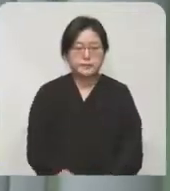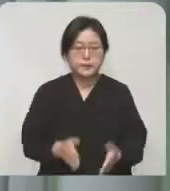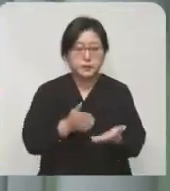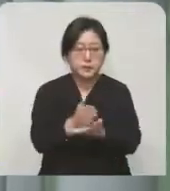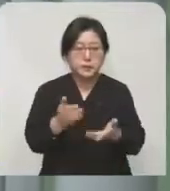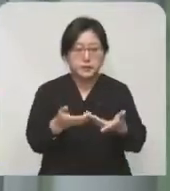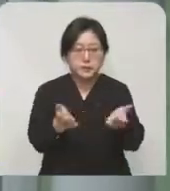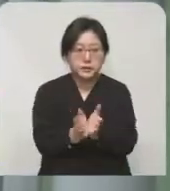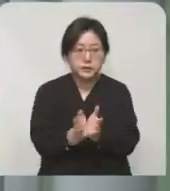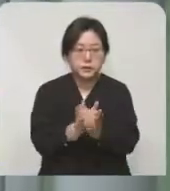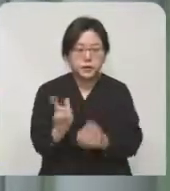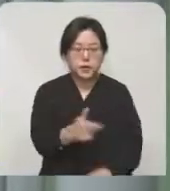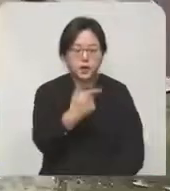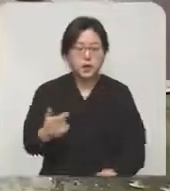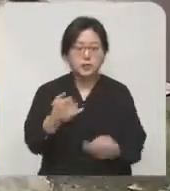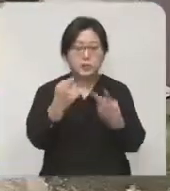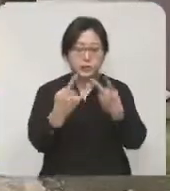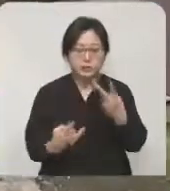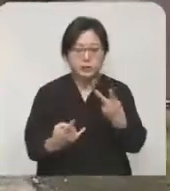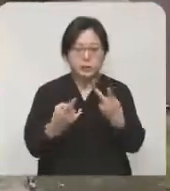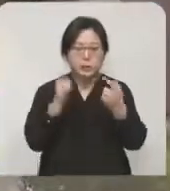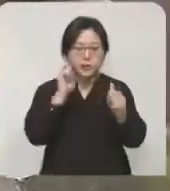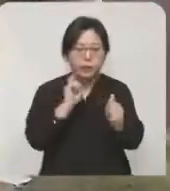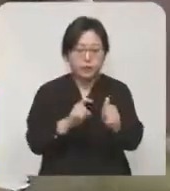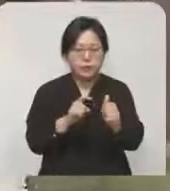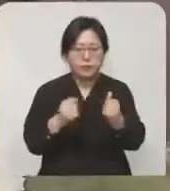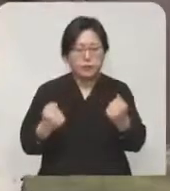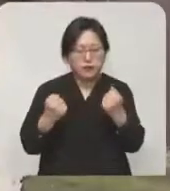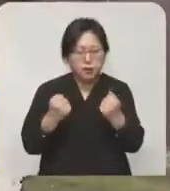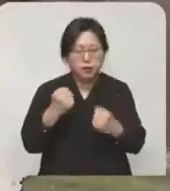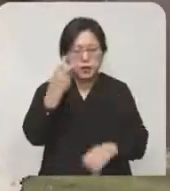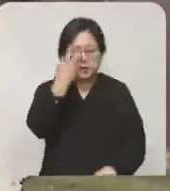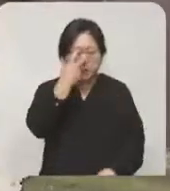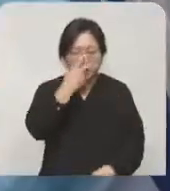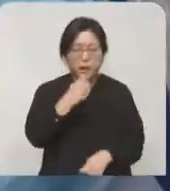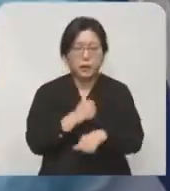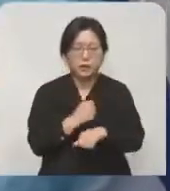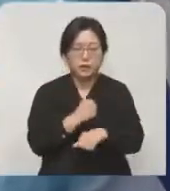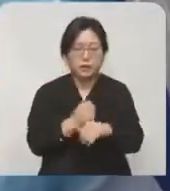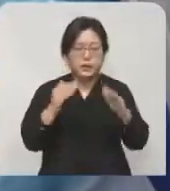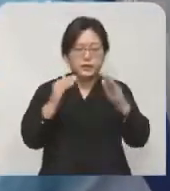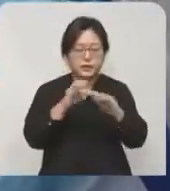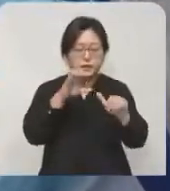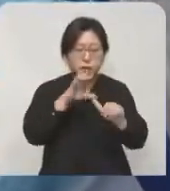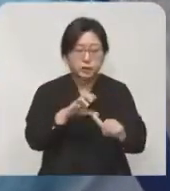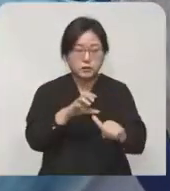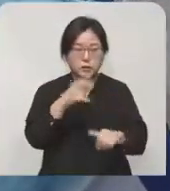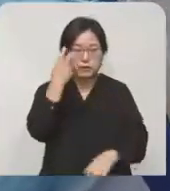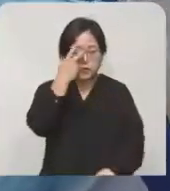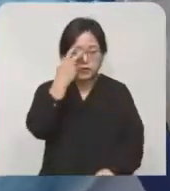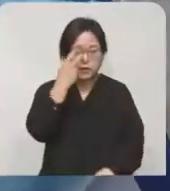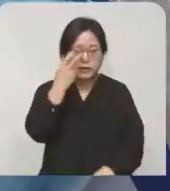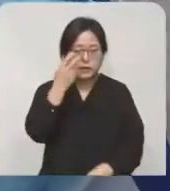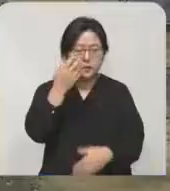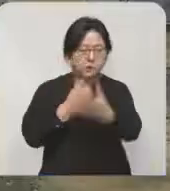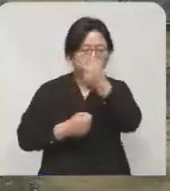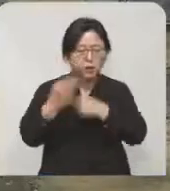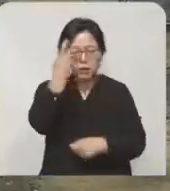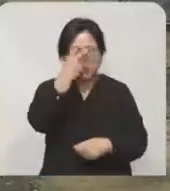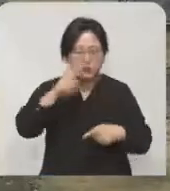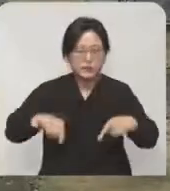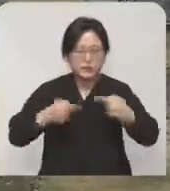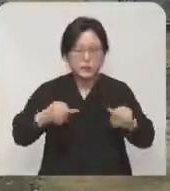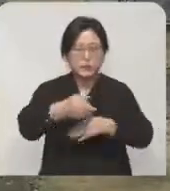전담 팀은 하루 두 번씩 확진 자 의 건강상태를 확인하고 차가 경위 자 관리와 역학 조사 등의